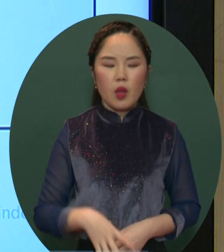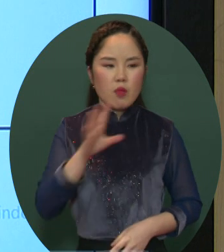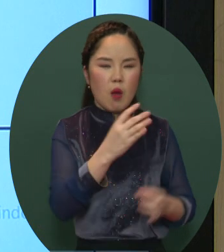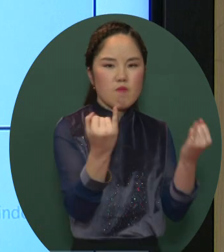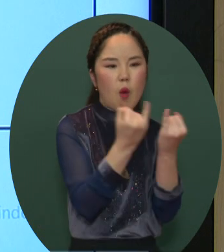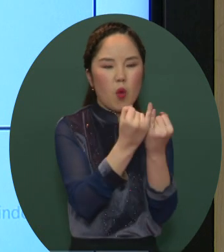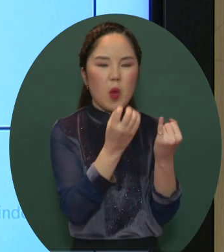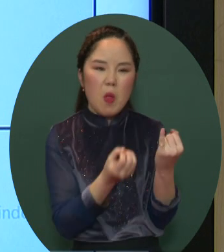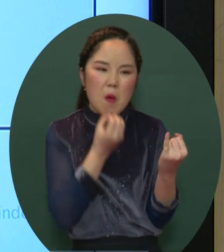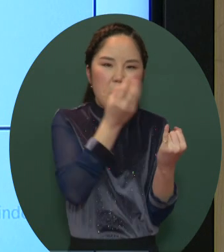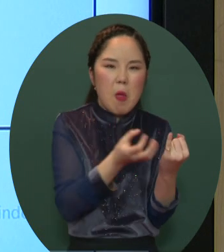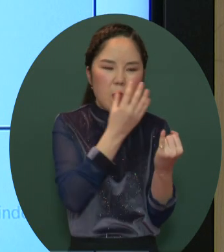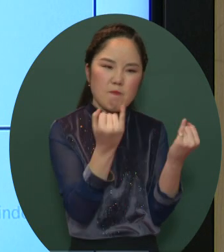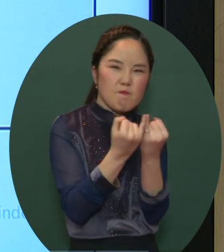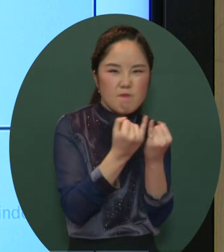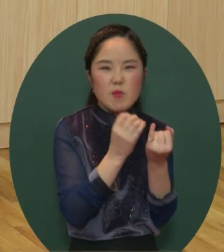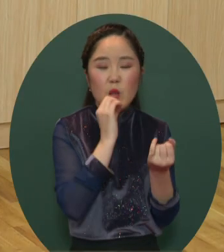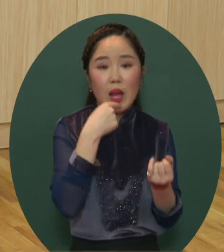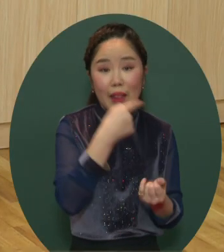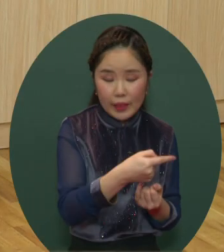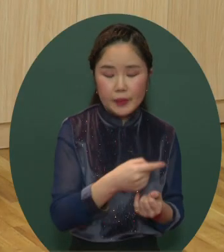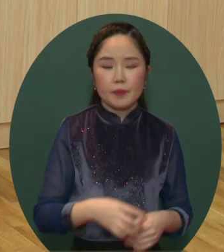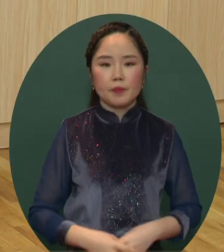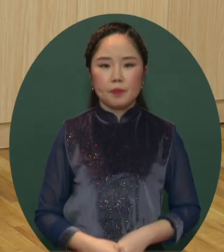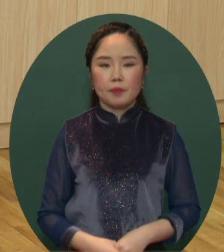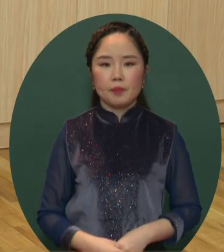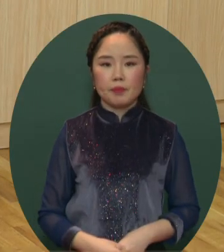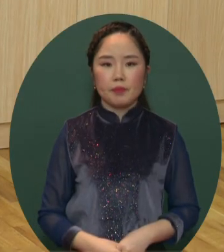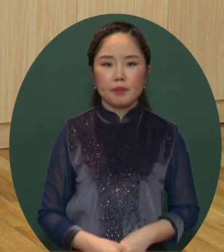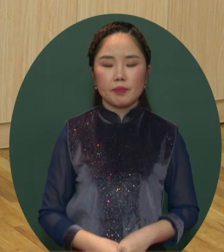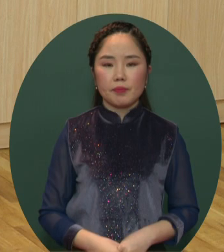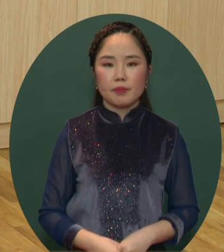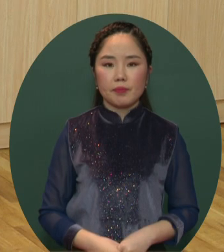бусдыг эвдрэлцүүлж буруугаар ойлгоход хүргэх үг хэлэх,